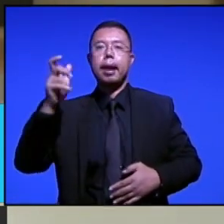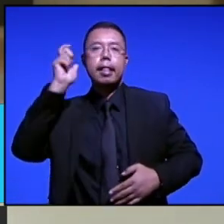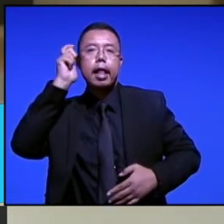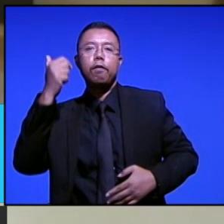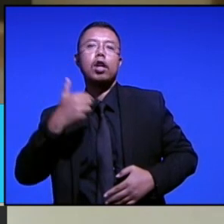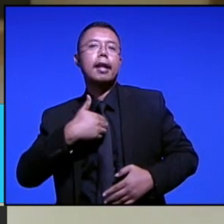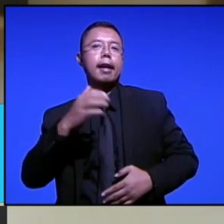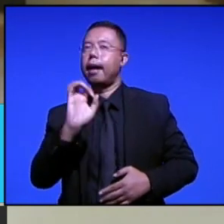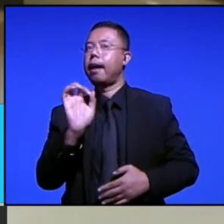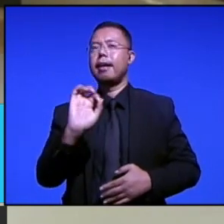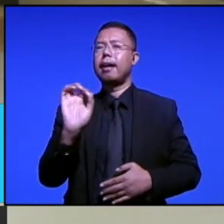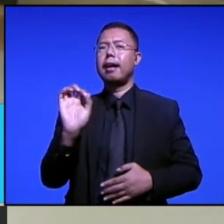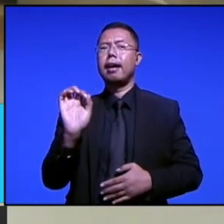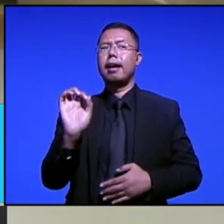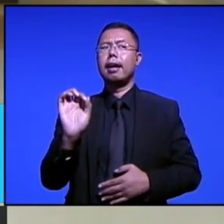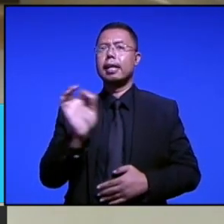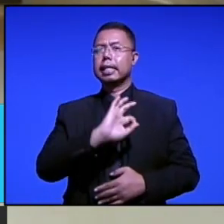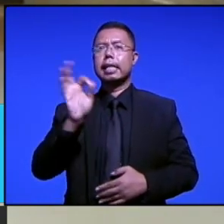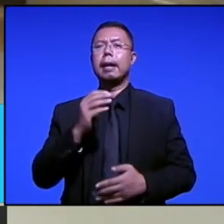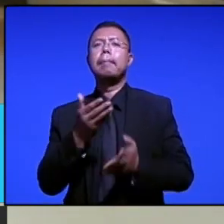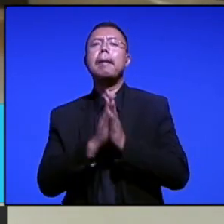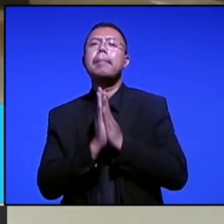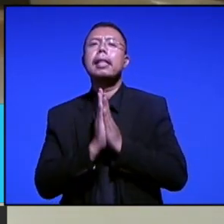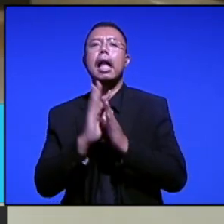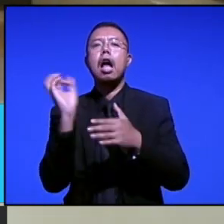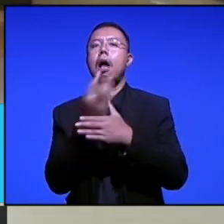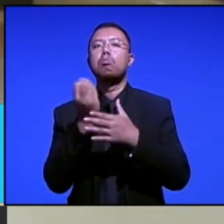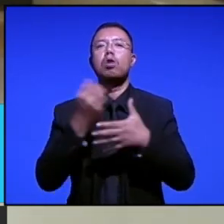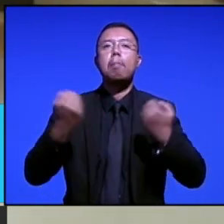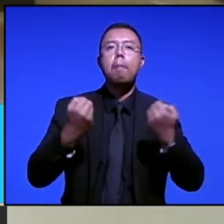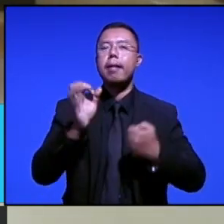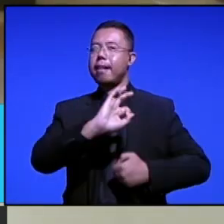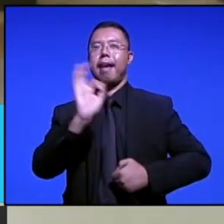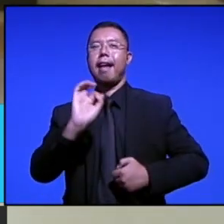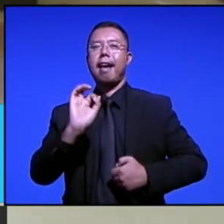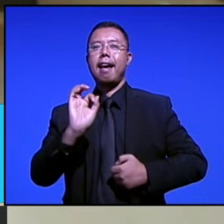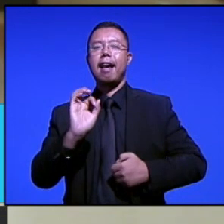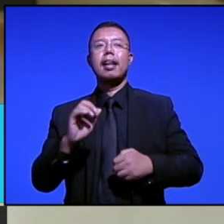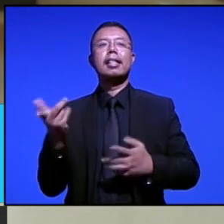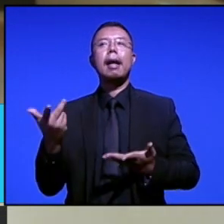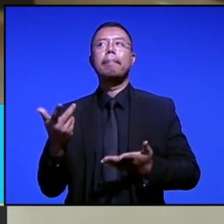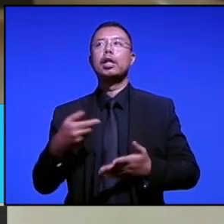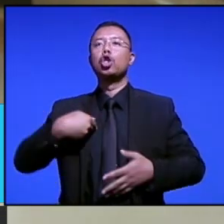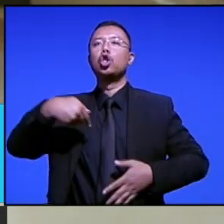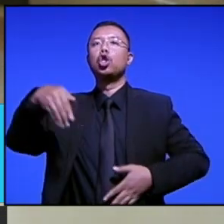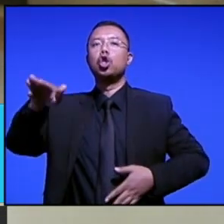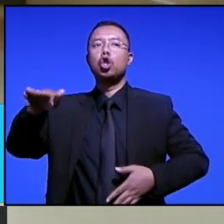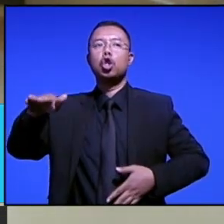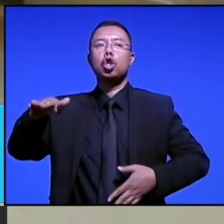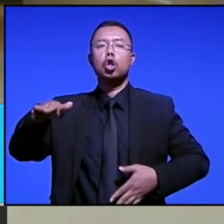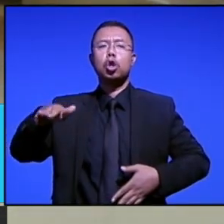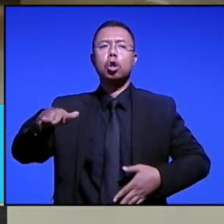saya. Tidak pernah meminta ambulan, tapi dia menyuruh